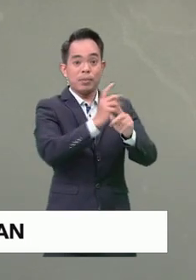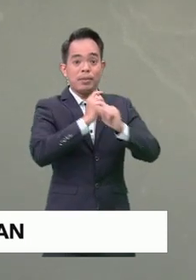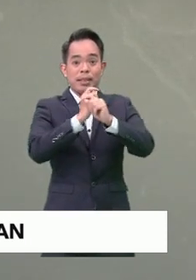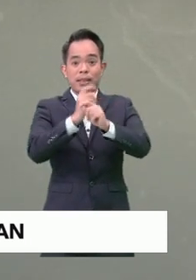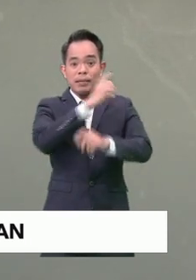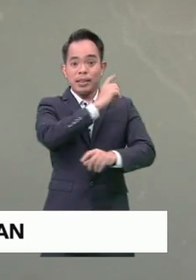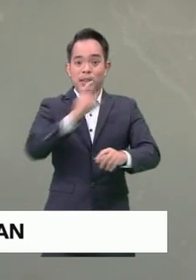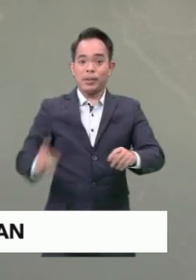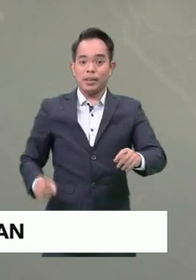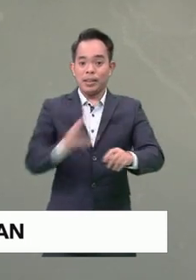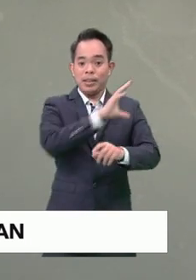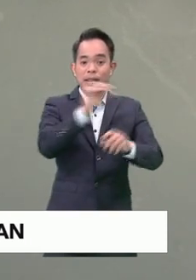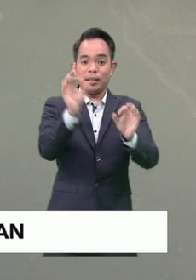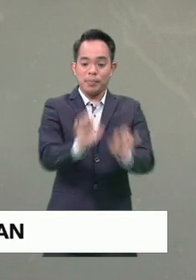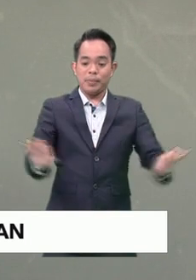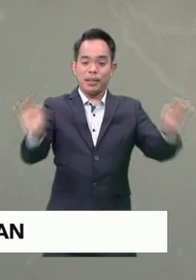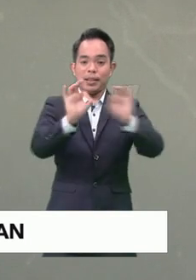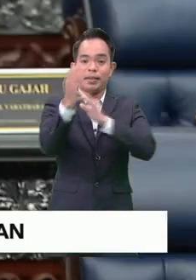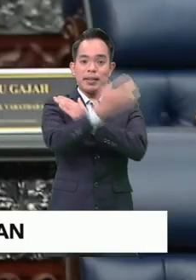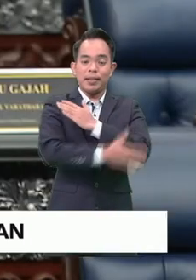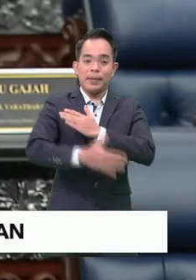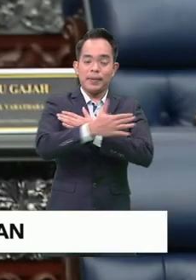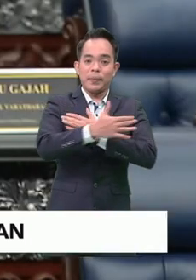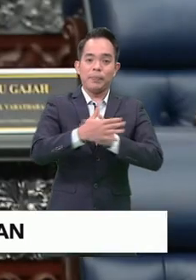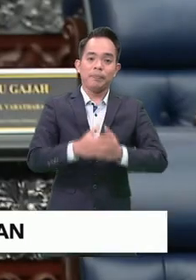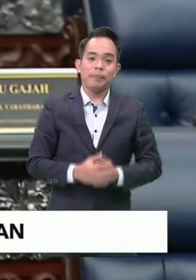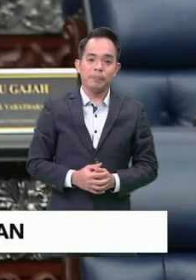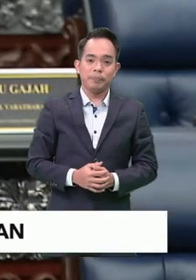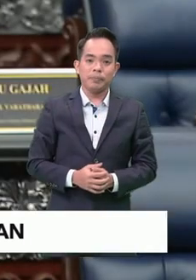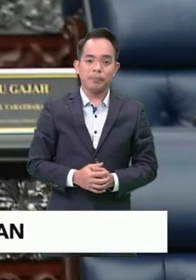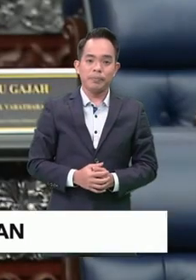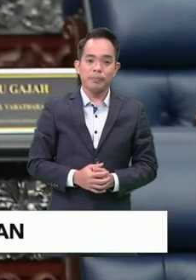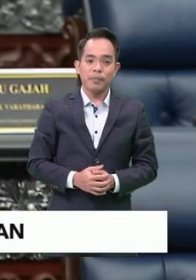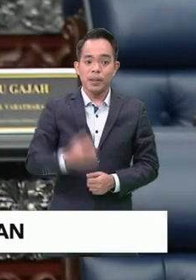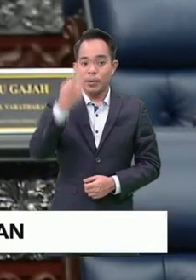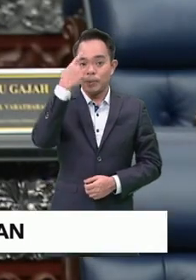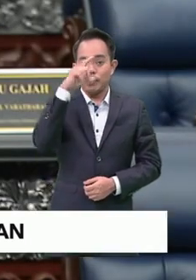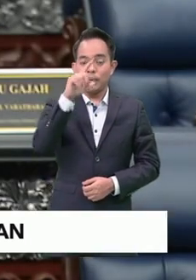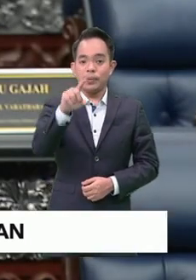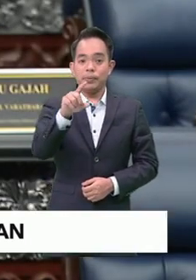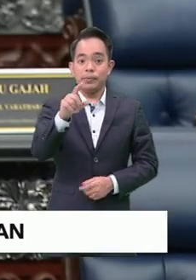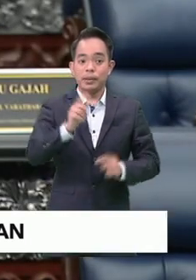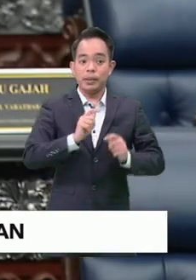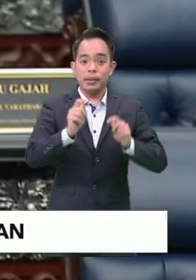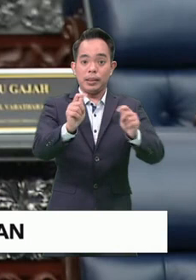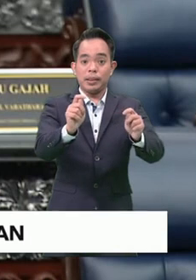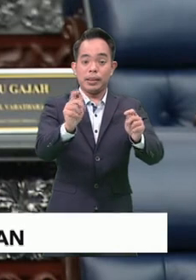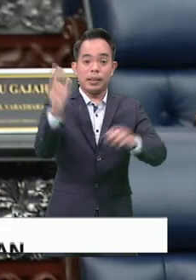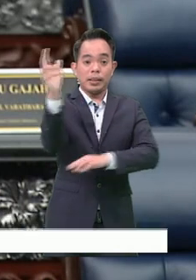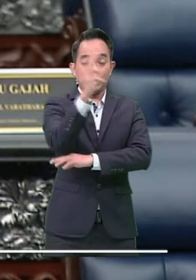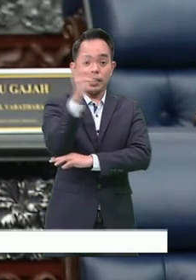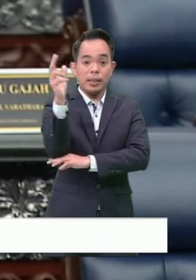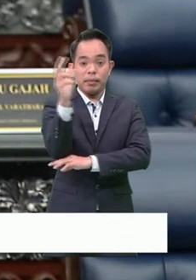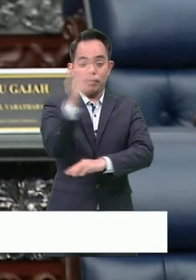kedaulatan dan kepentingan negara bagi memastikan tindakan kerajaan yang